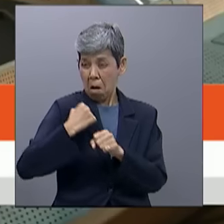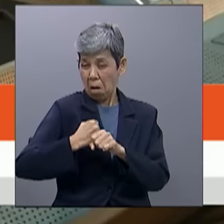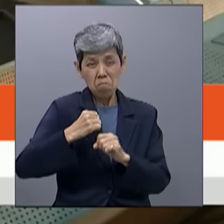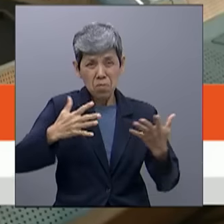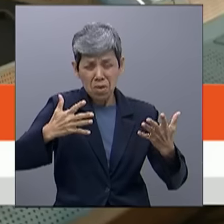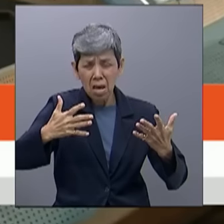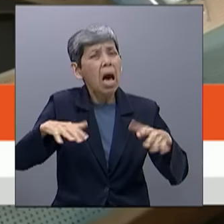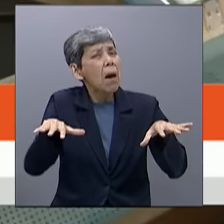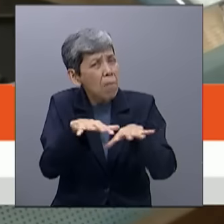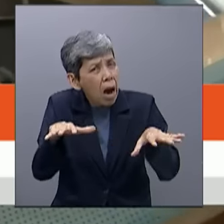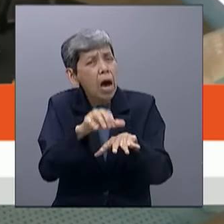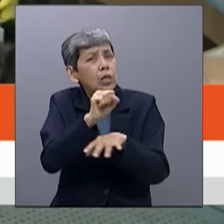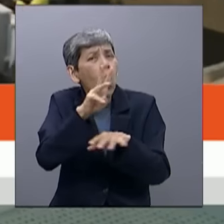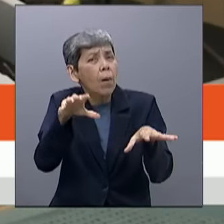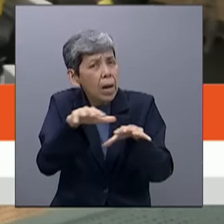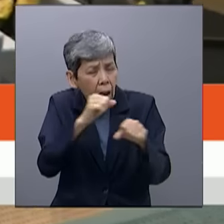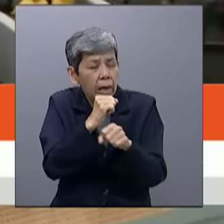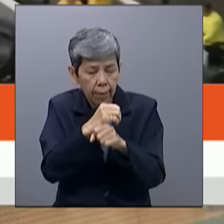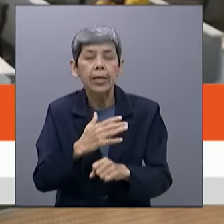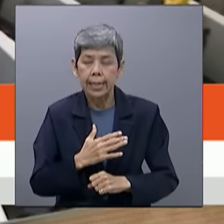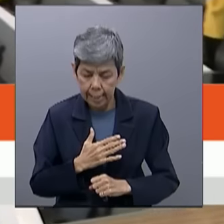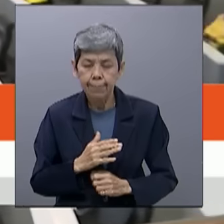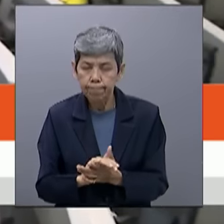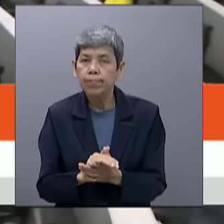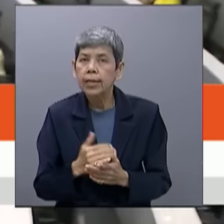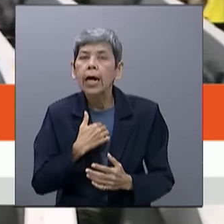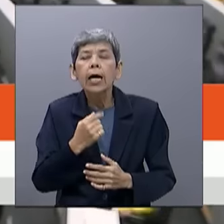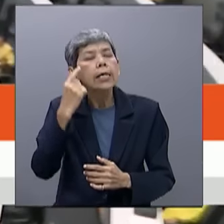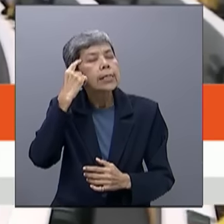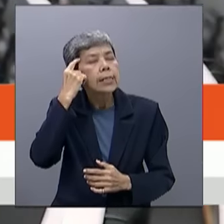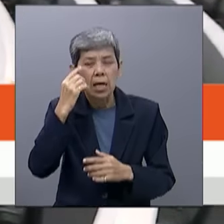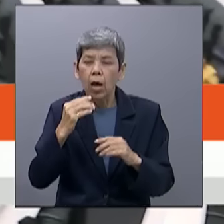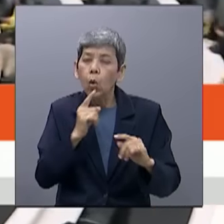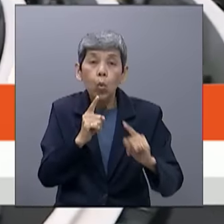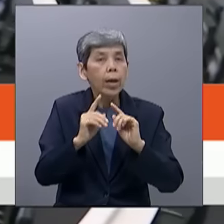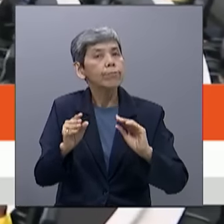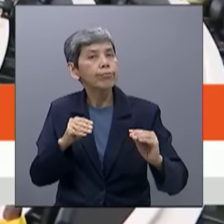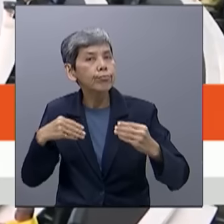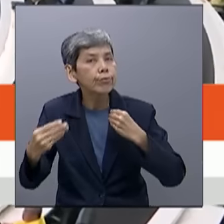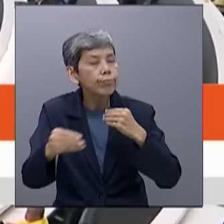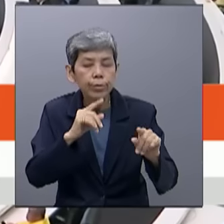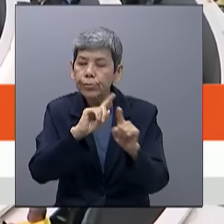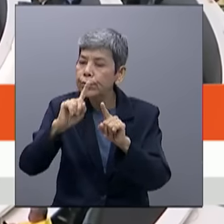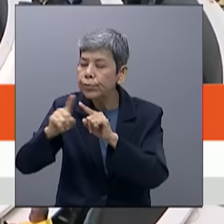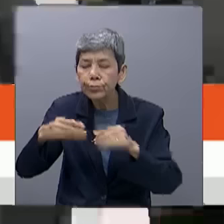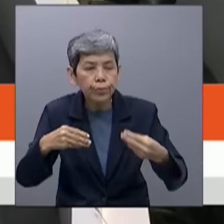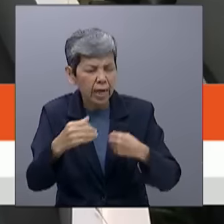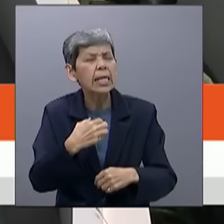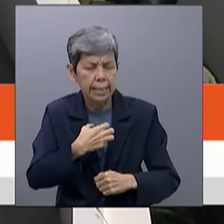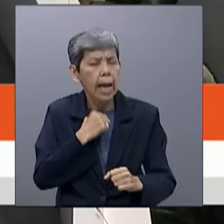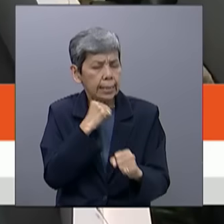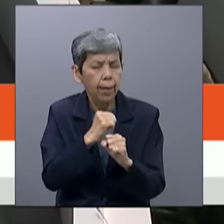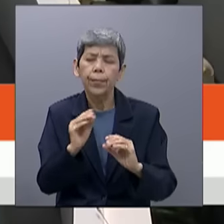ากเกินไปนะเพราะฉะนั้นก็อะไรที่ประนีประนอมกันได้ทุกภาคส่วนเนี่ยก็ควรจะท